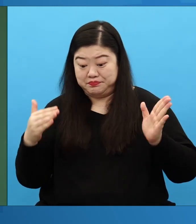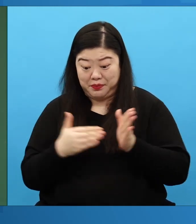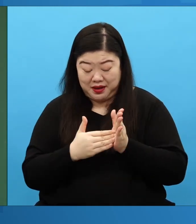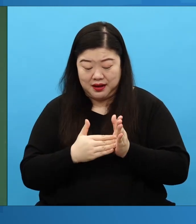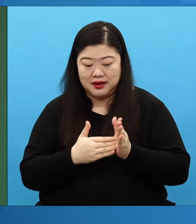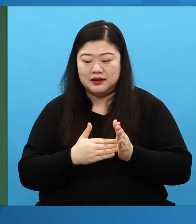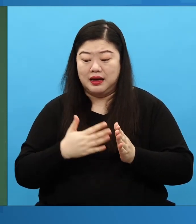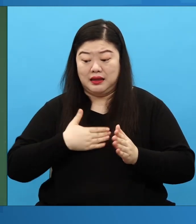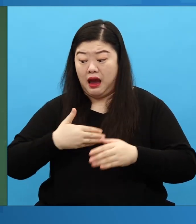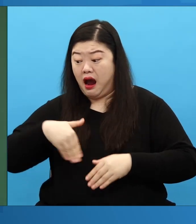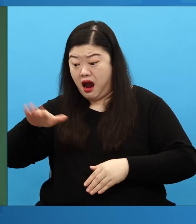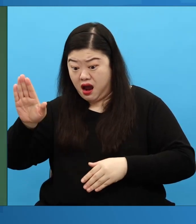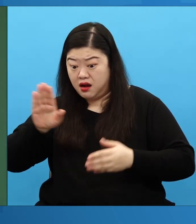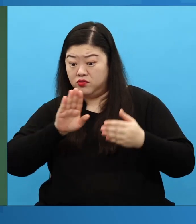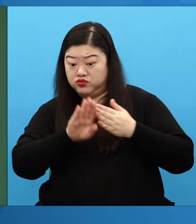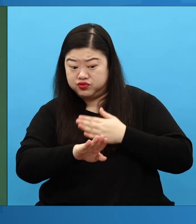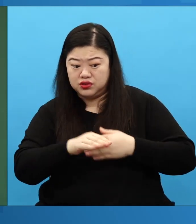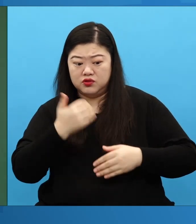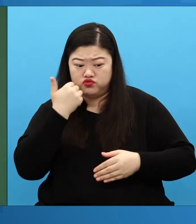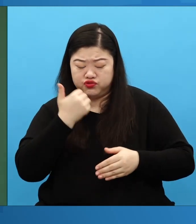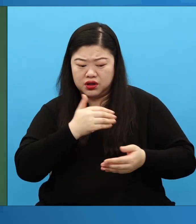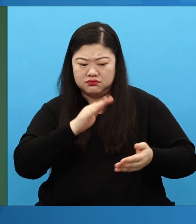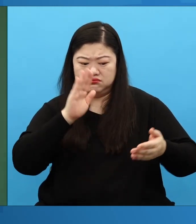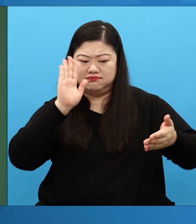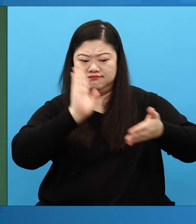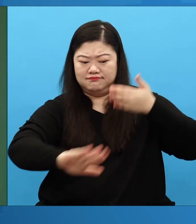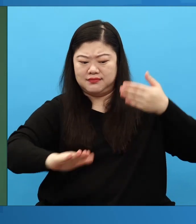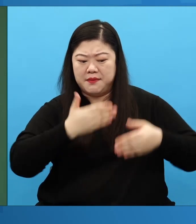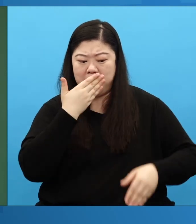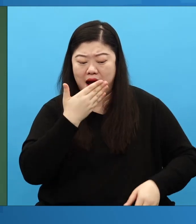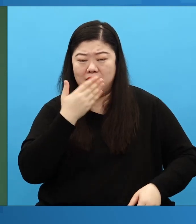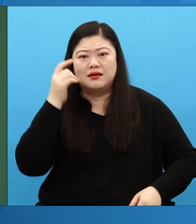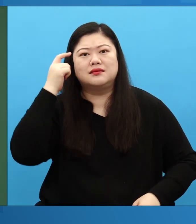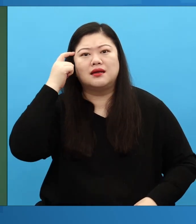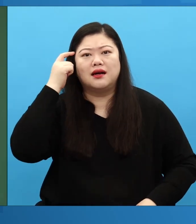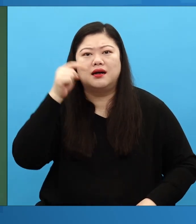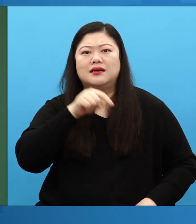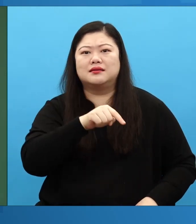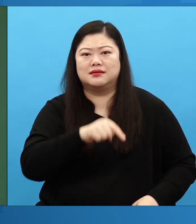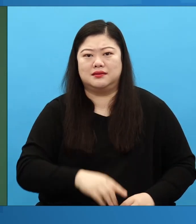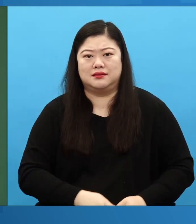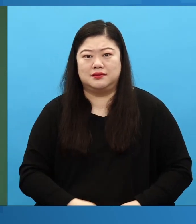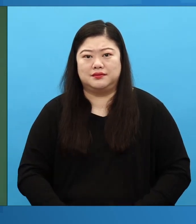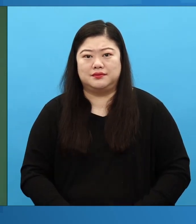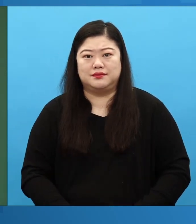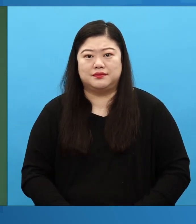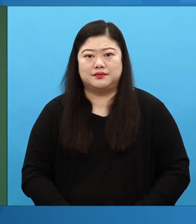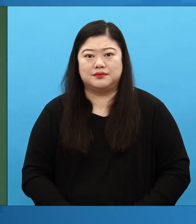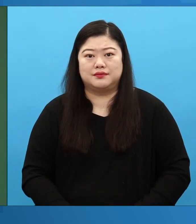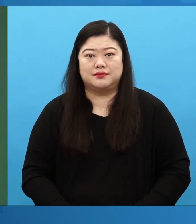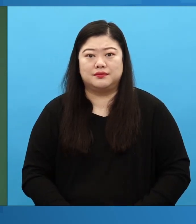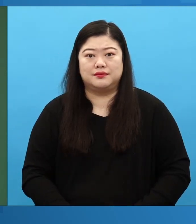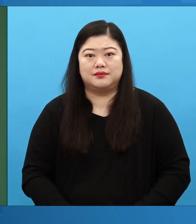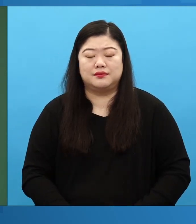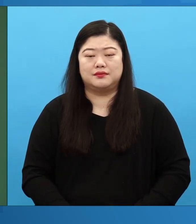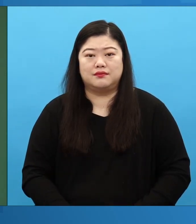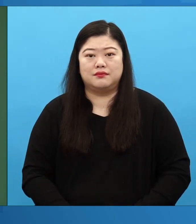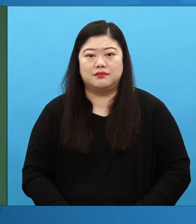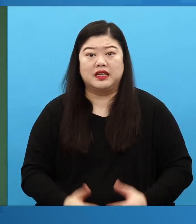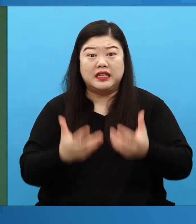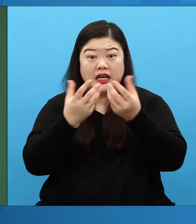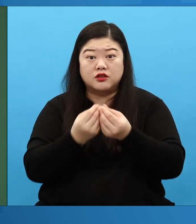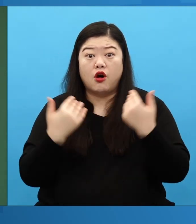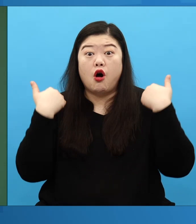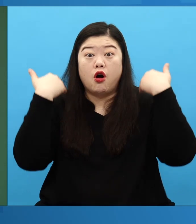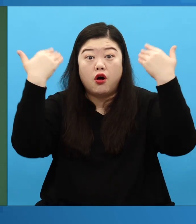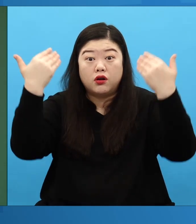other than this, there's nothing else that I can leave behind. 언젠가는 나는 이 아이를 두고 가야 되는데 뭘 남겨야 될 거냐? One day I would have to